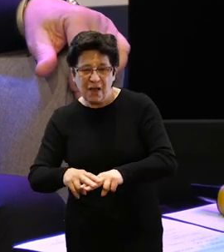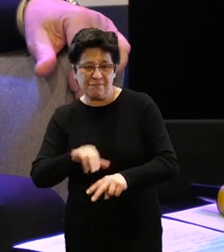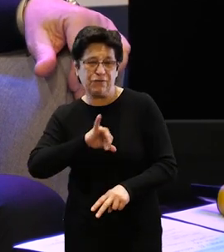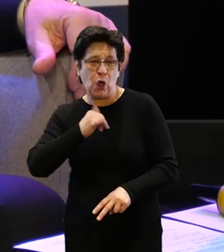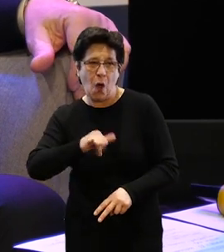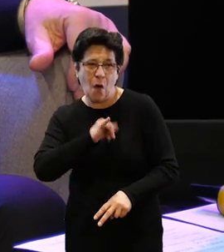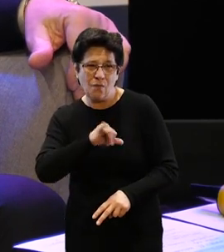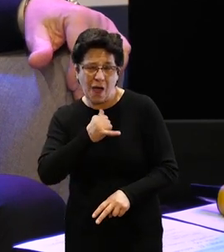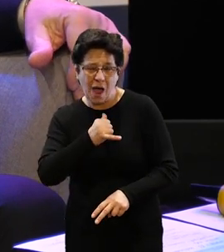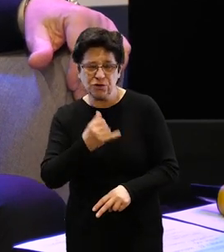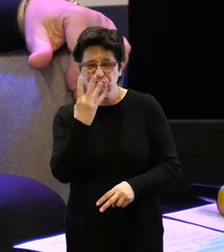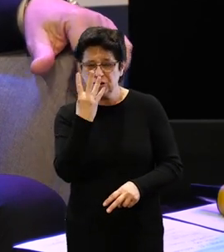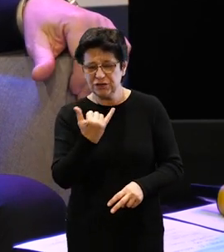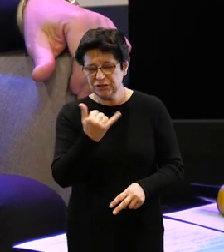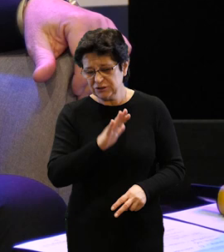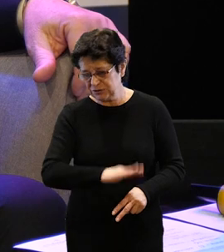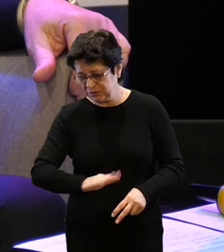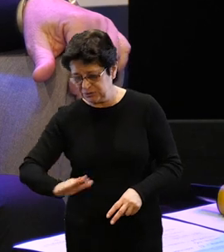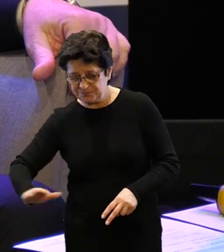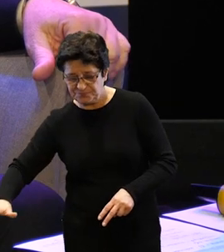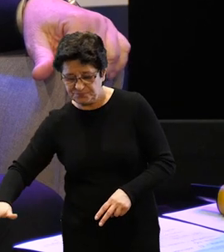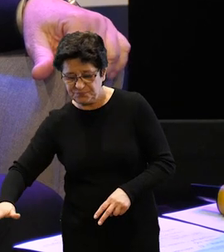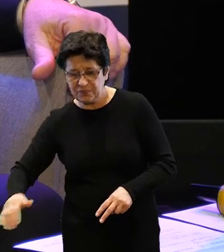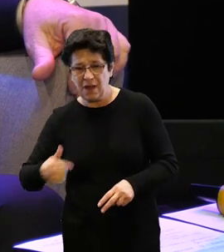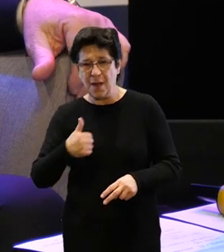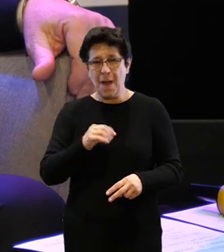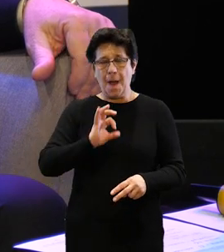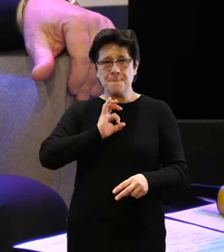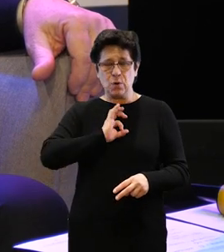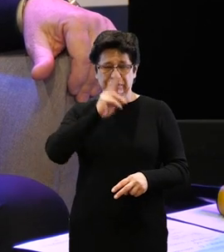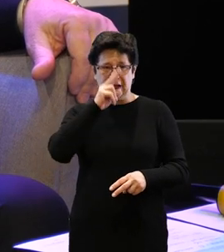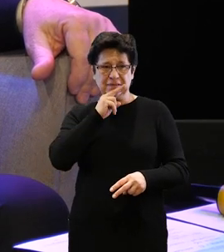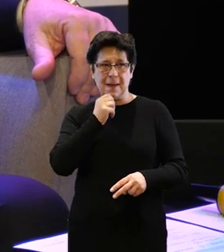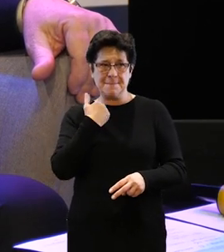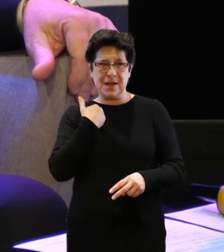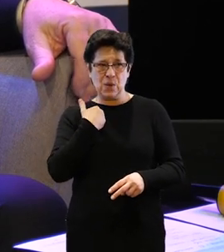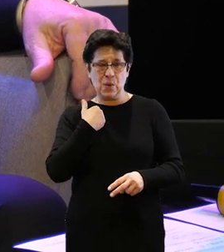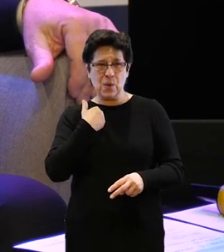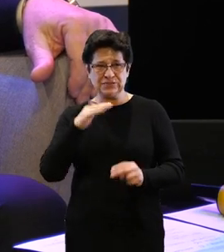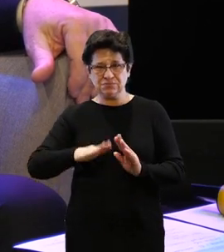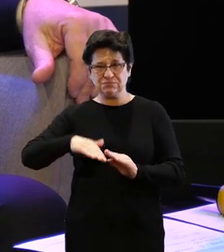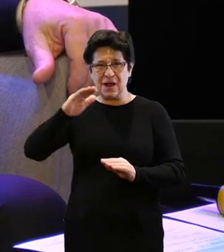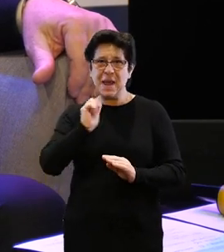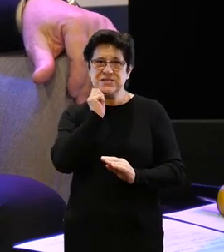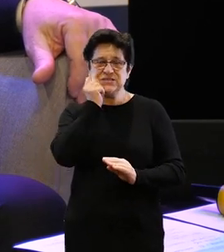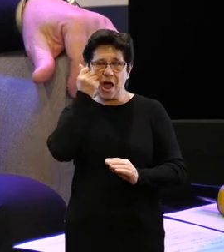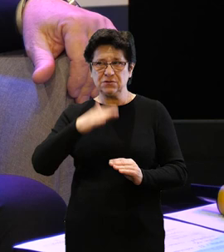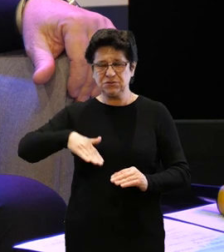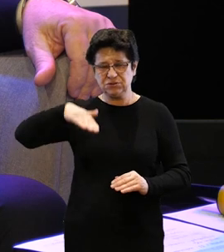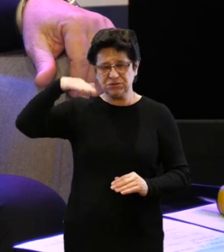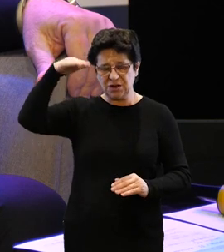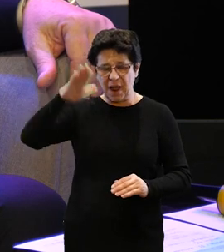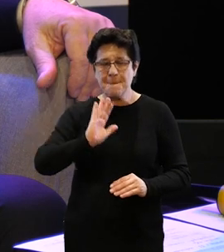ponieważ był była to rodzina Aptekarska Mój tata był najstarszy więc też miał na imię Bolesław także